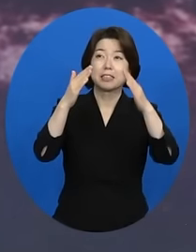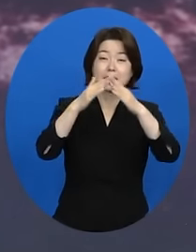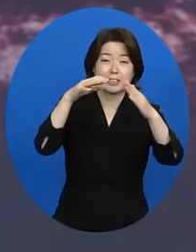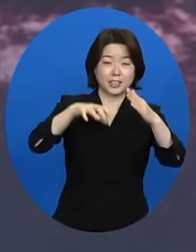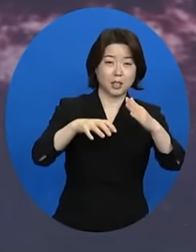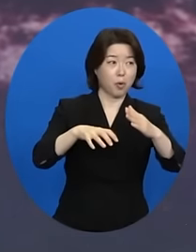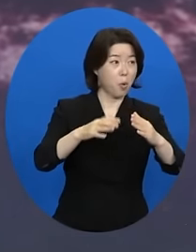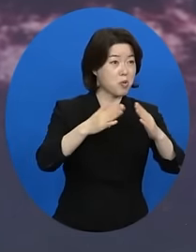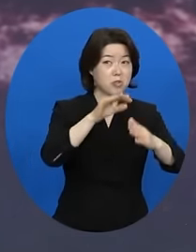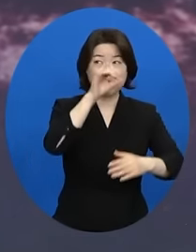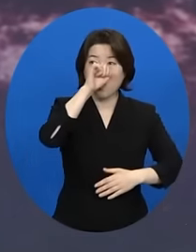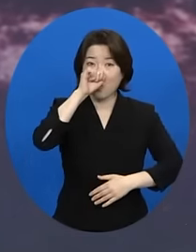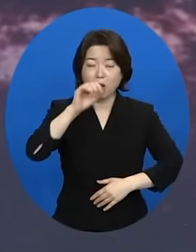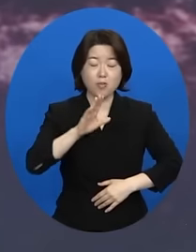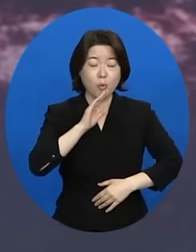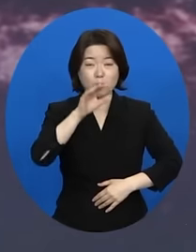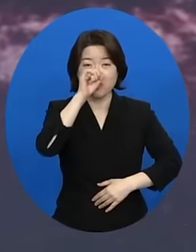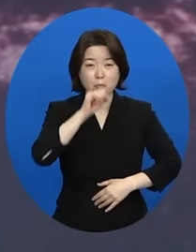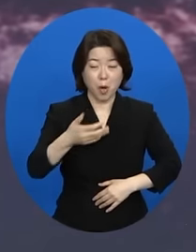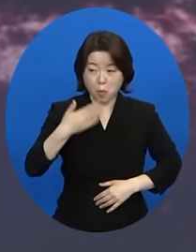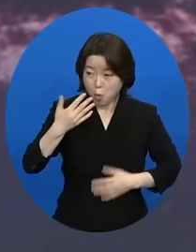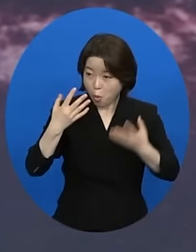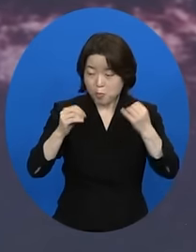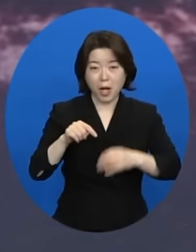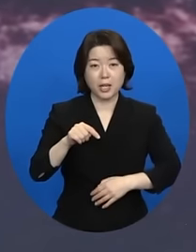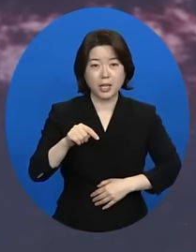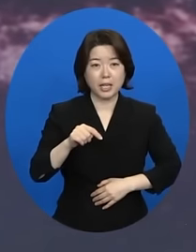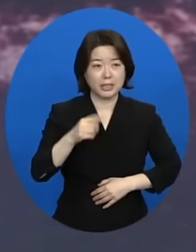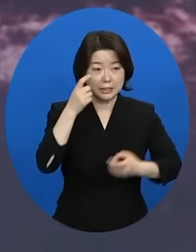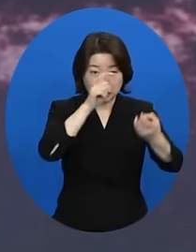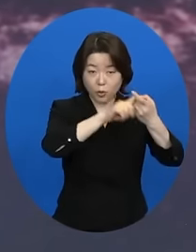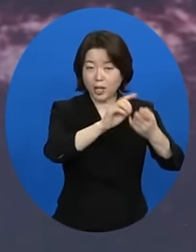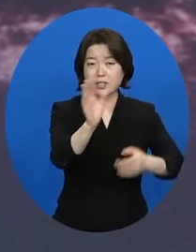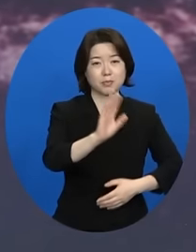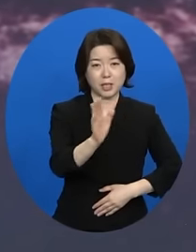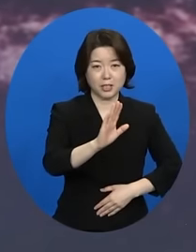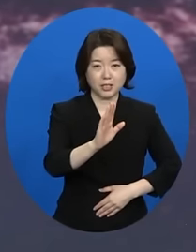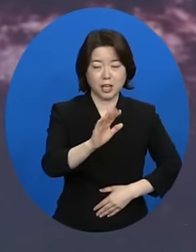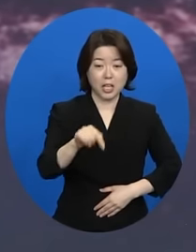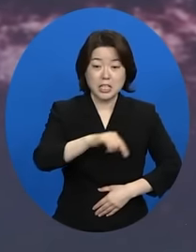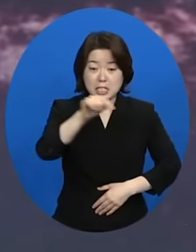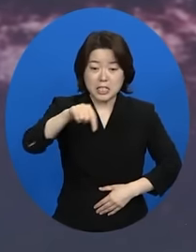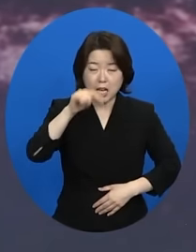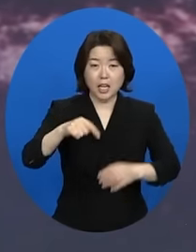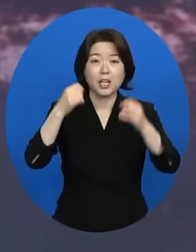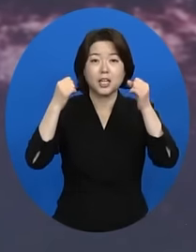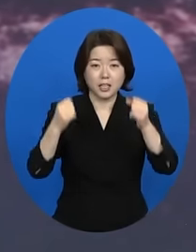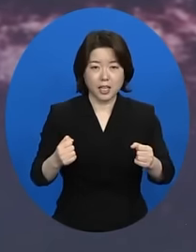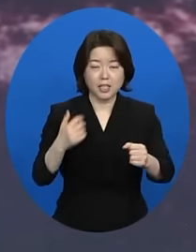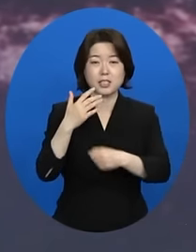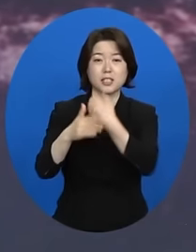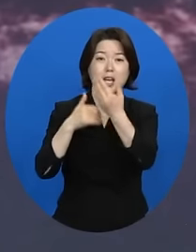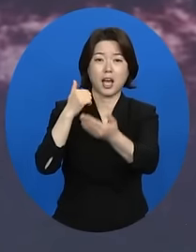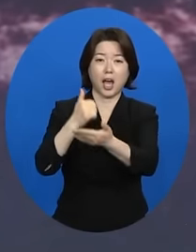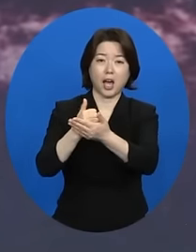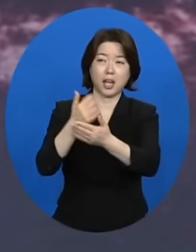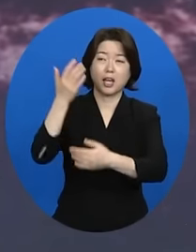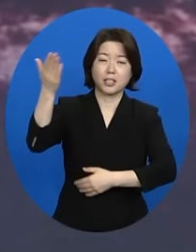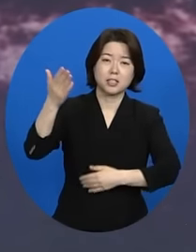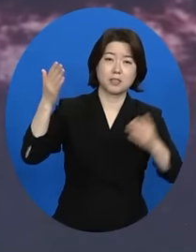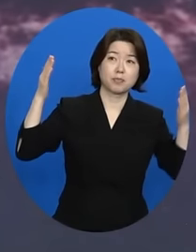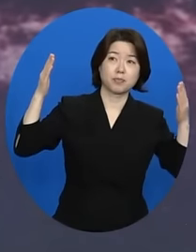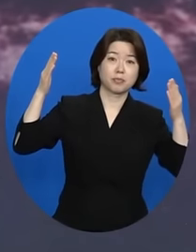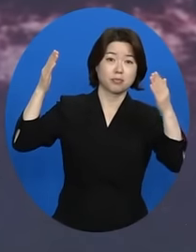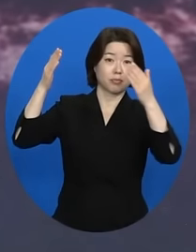집이 좋다야, 야, 집 너무 좋다, 먹을 것도 많네, 거기에 관심 있는 게 아니라 거기에 계신 하나님께